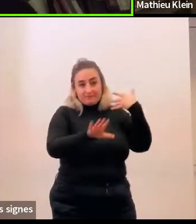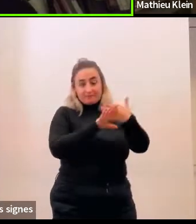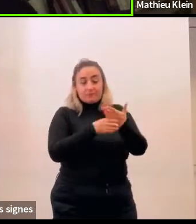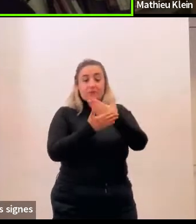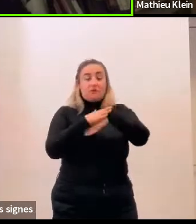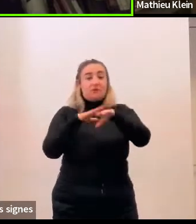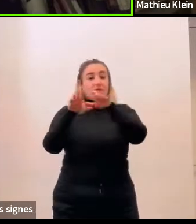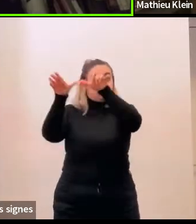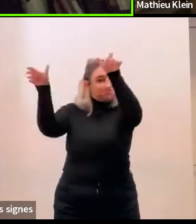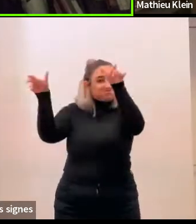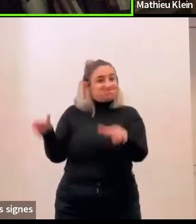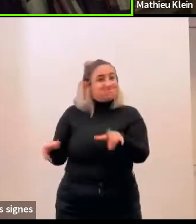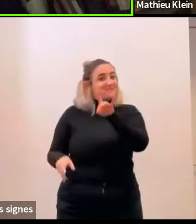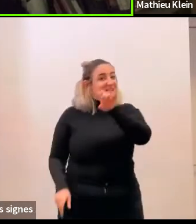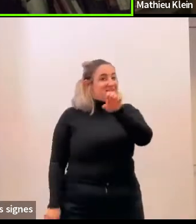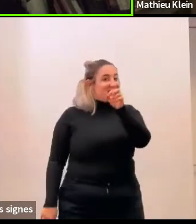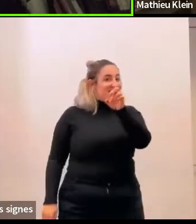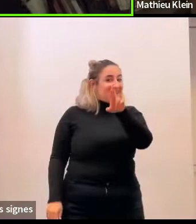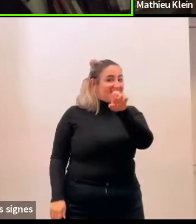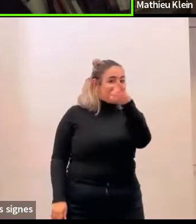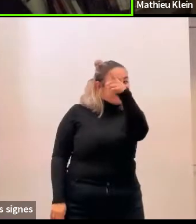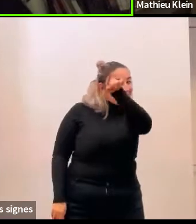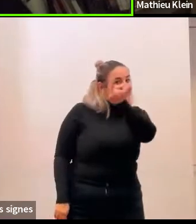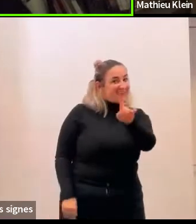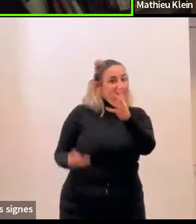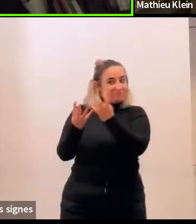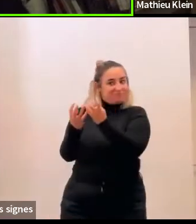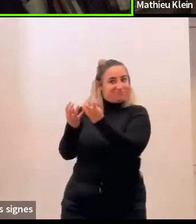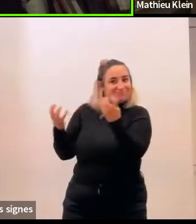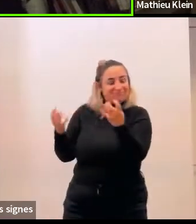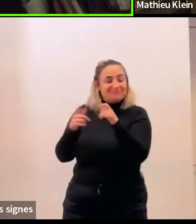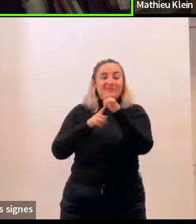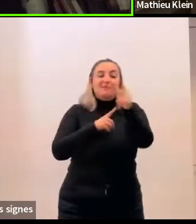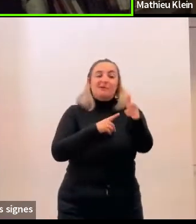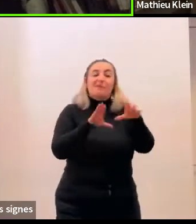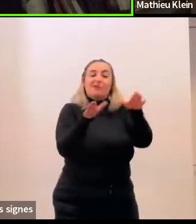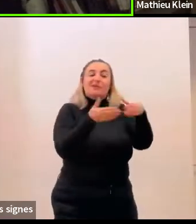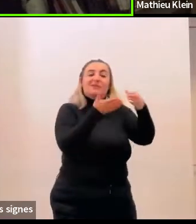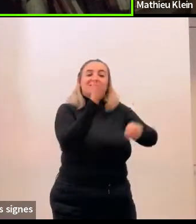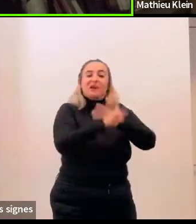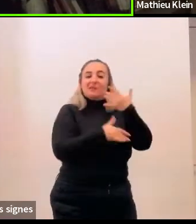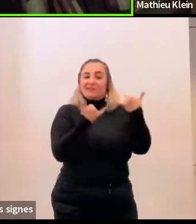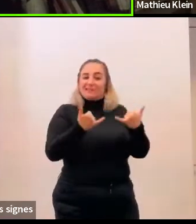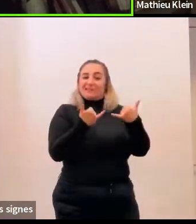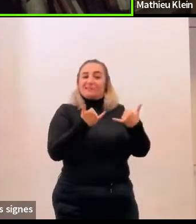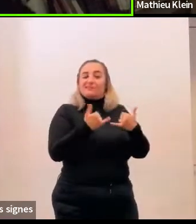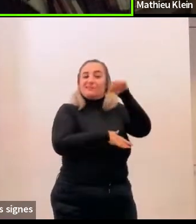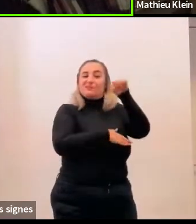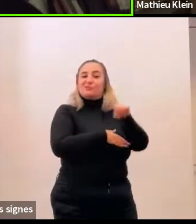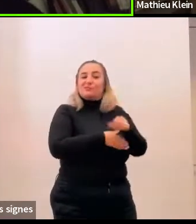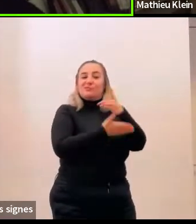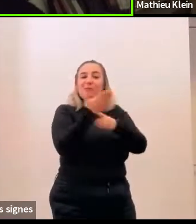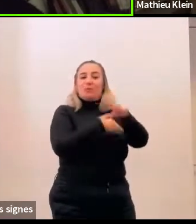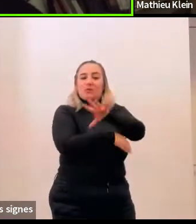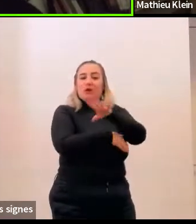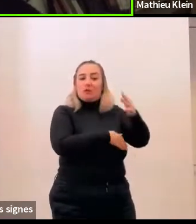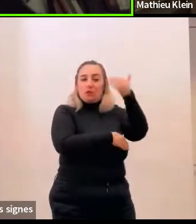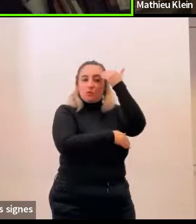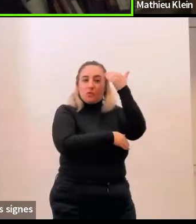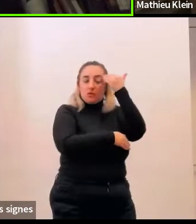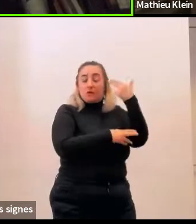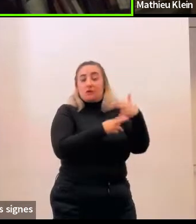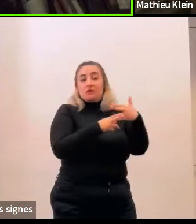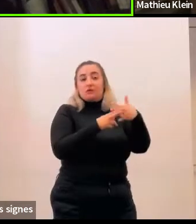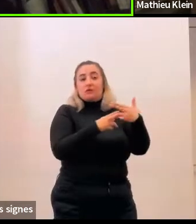ensuite sollicité un collectif d'artistes bien connu sur le sud de la Meurthe-et-Moselle, le collectif